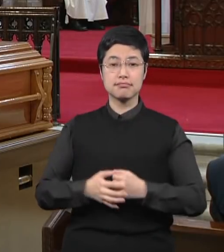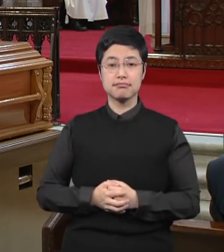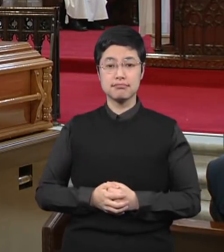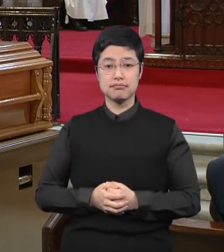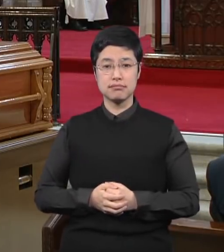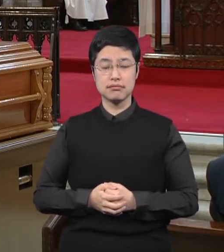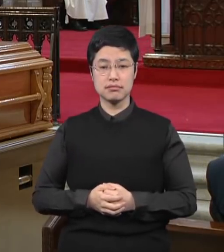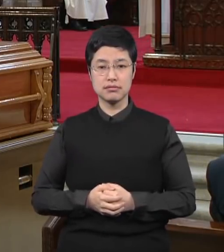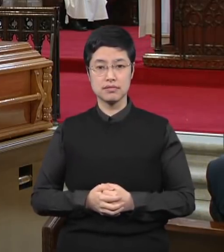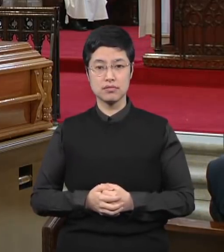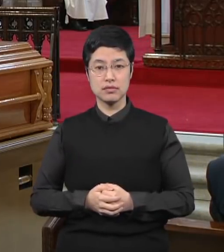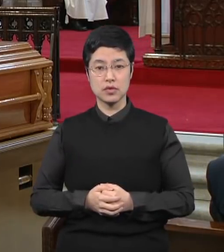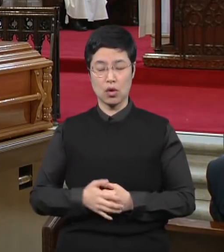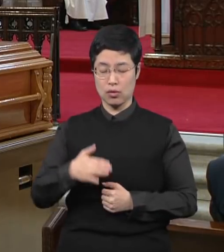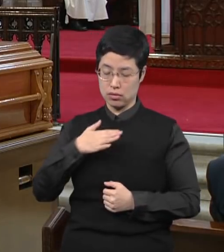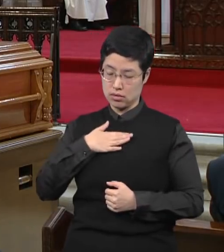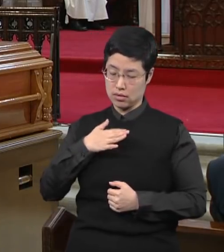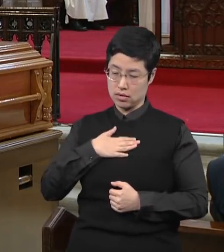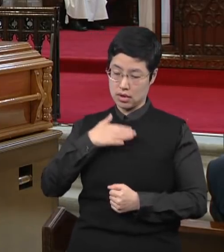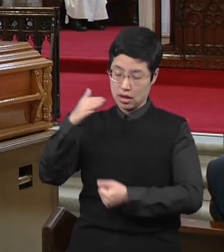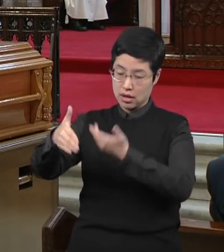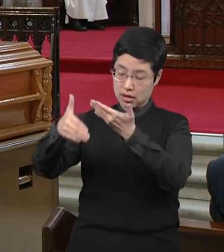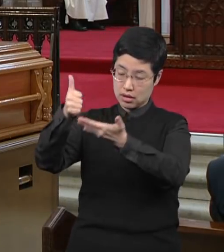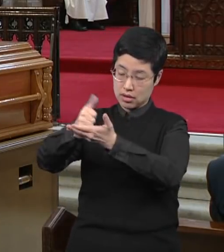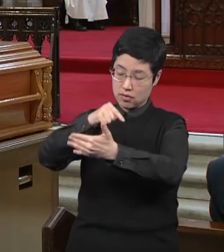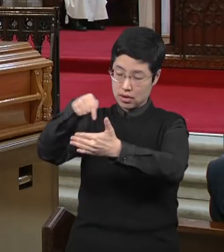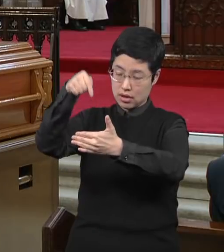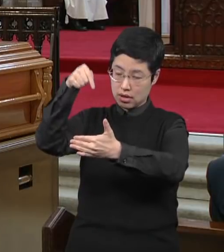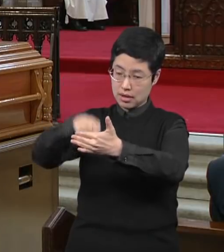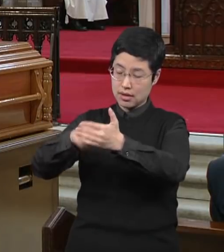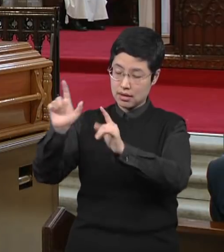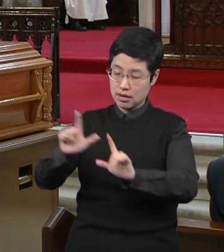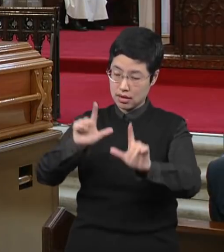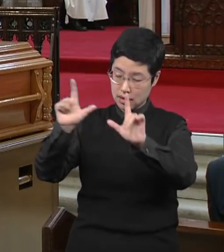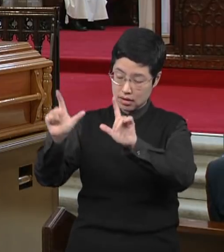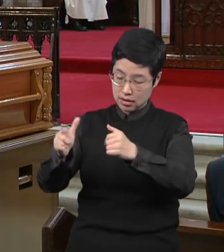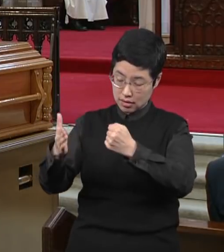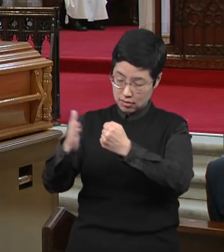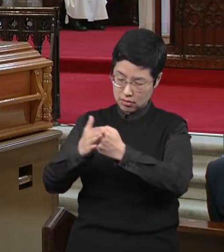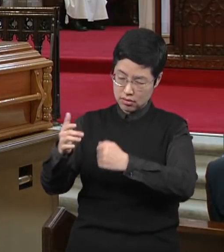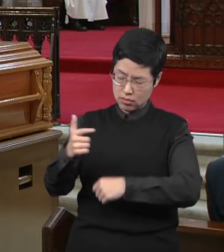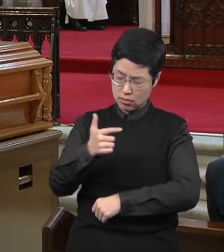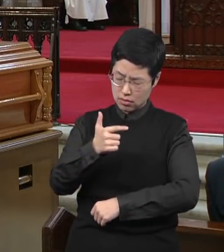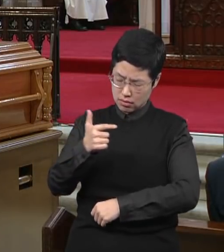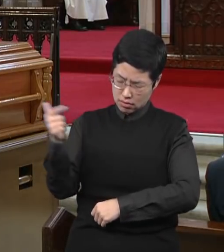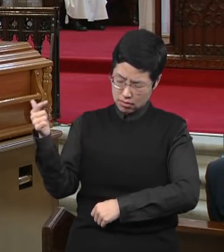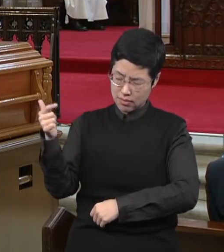있습니다. 저는 하느님 안에서 살았기에 너무